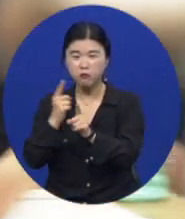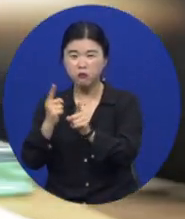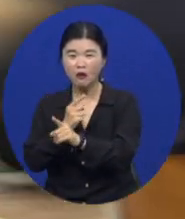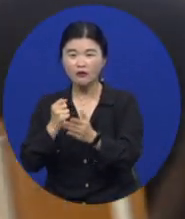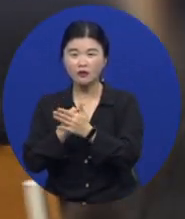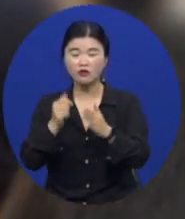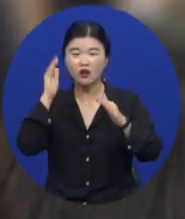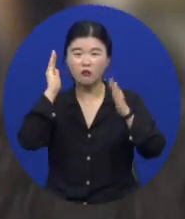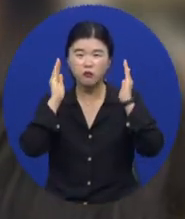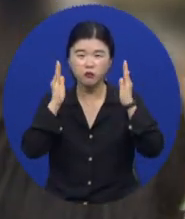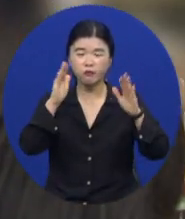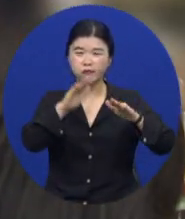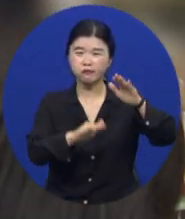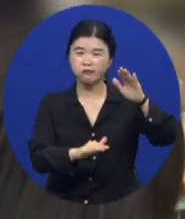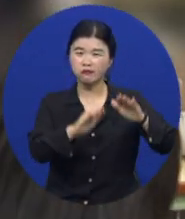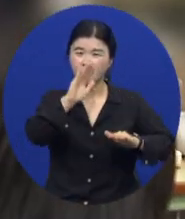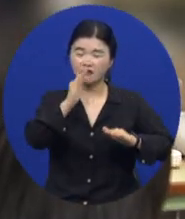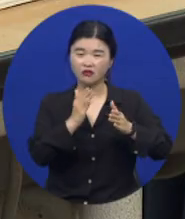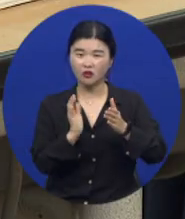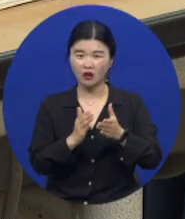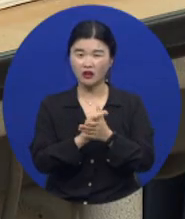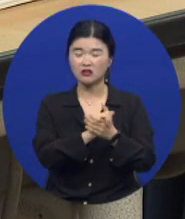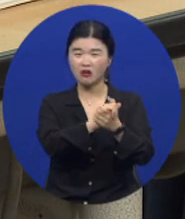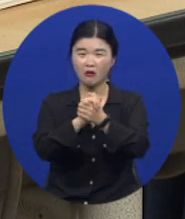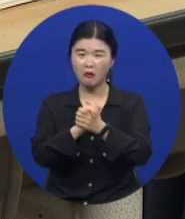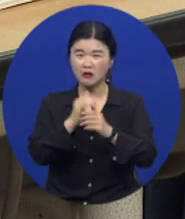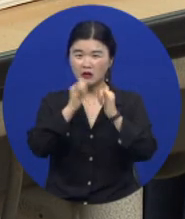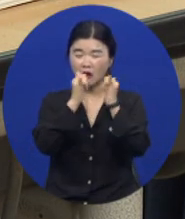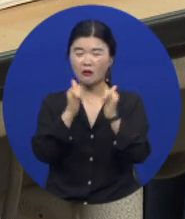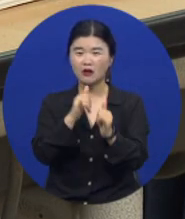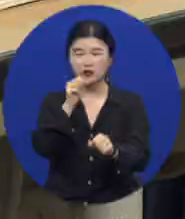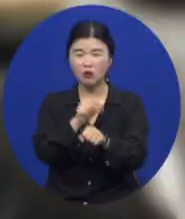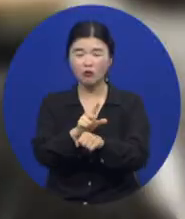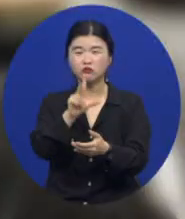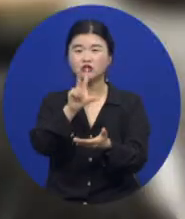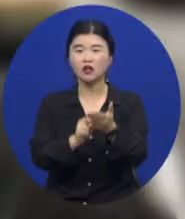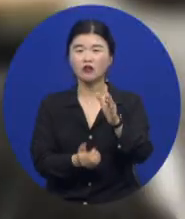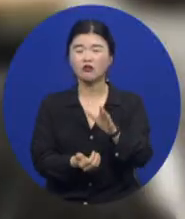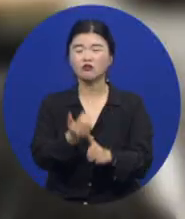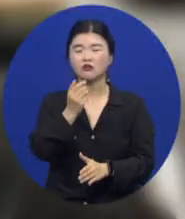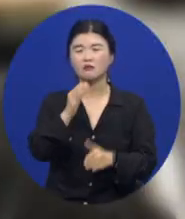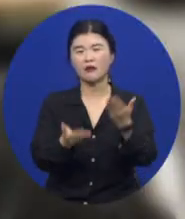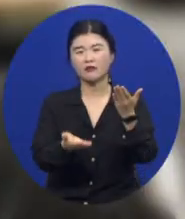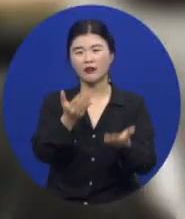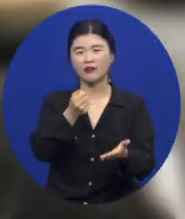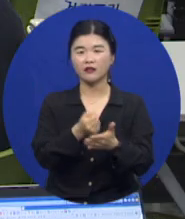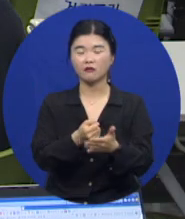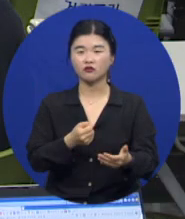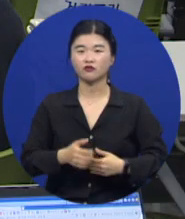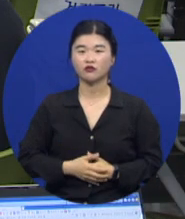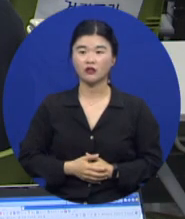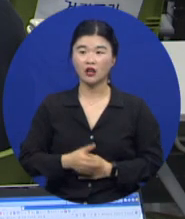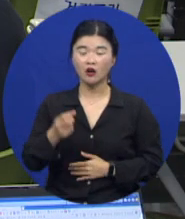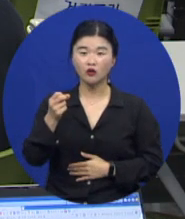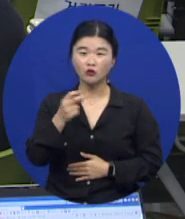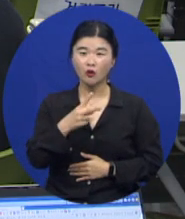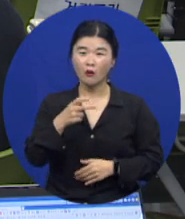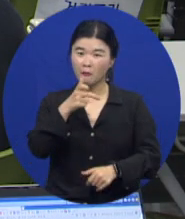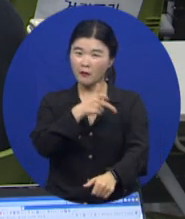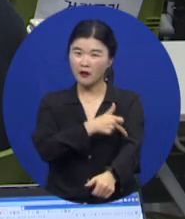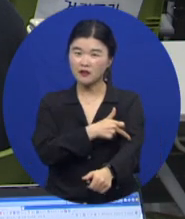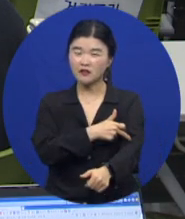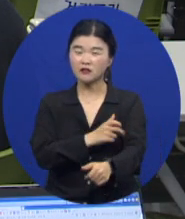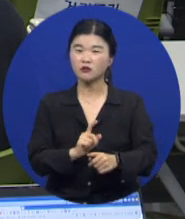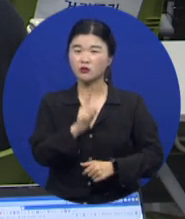학습 격차가 커지고 교우 관계나 사회성 등에 대한 우려가 커지고 있다는 판단 때문입니다. 또 백신